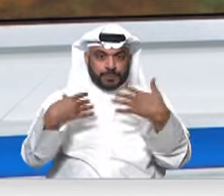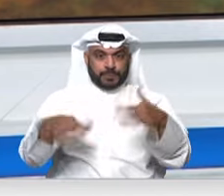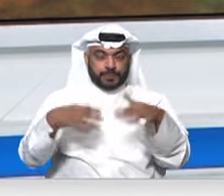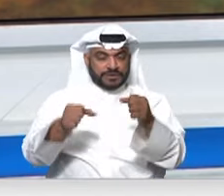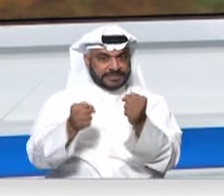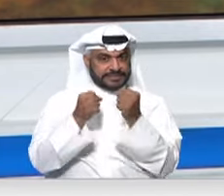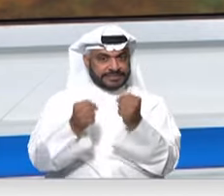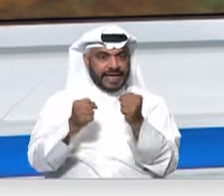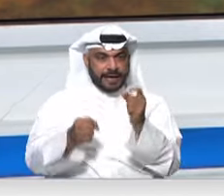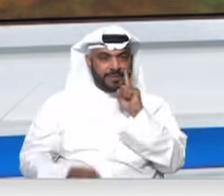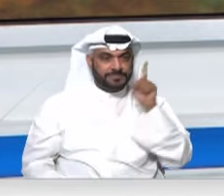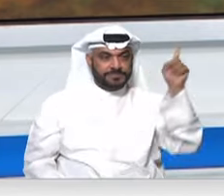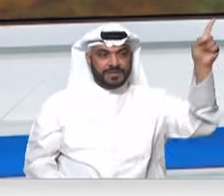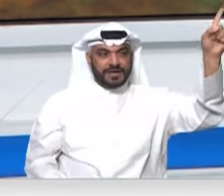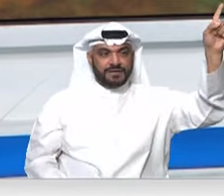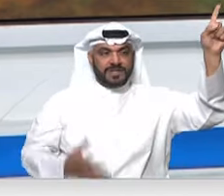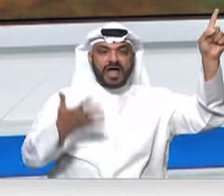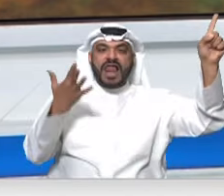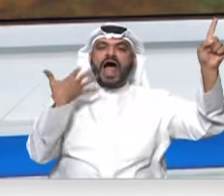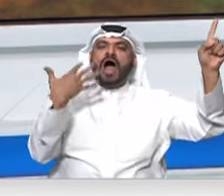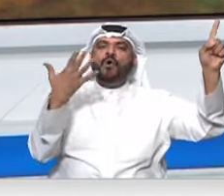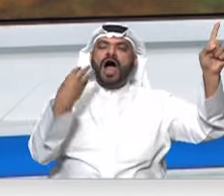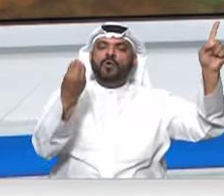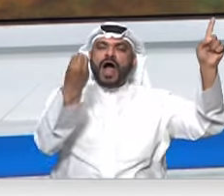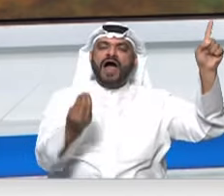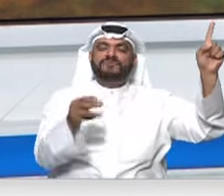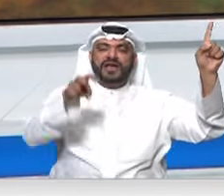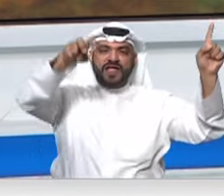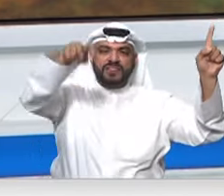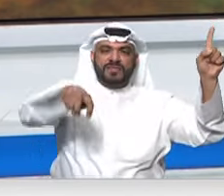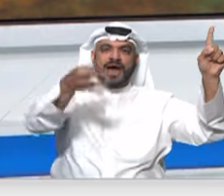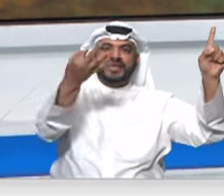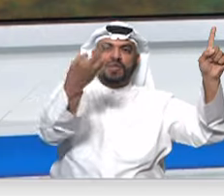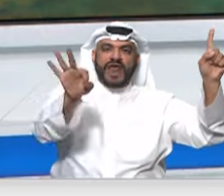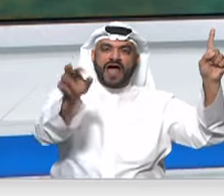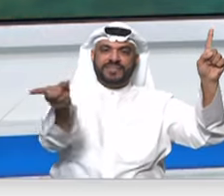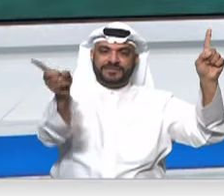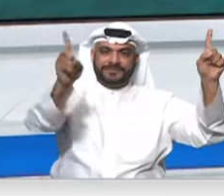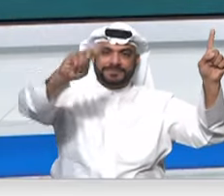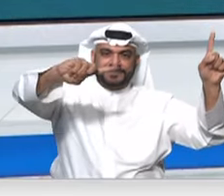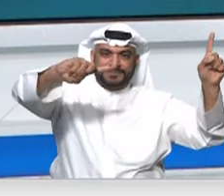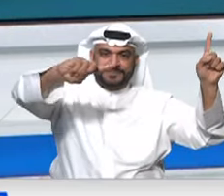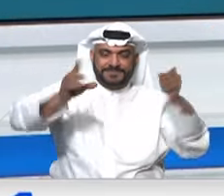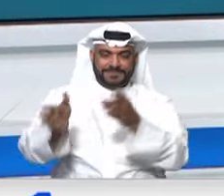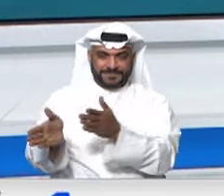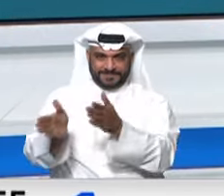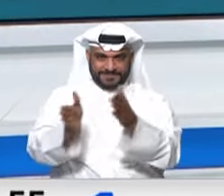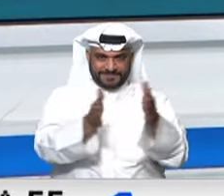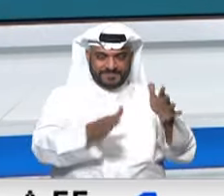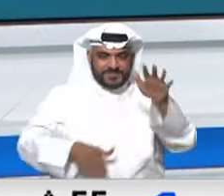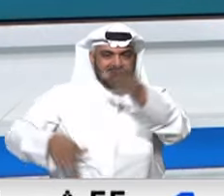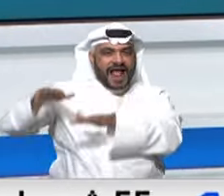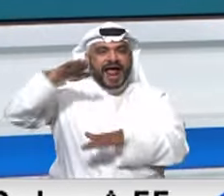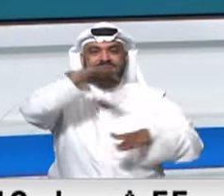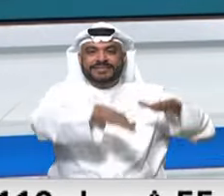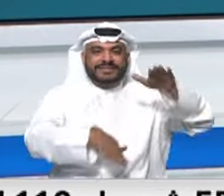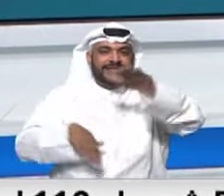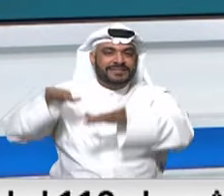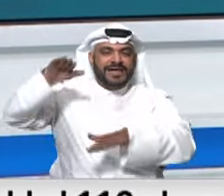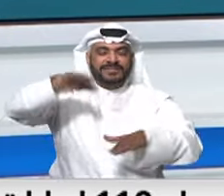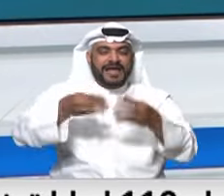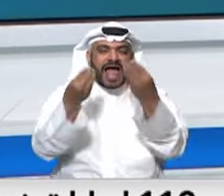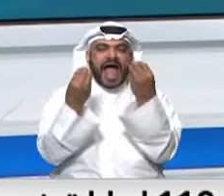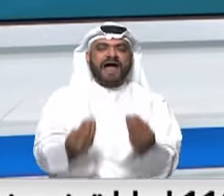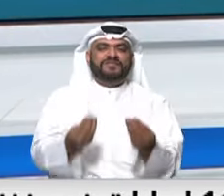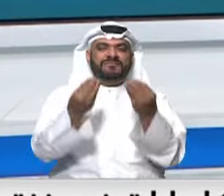الغربية خفيفة إلى معتدلة السرعة من 10 إلى 38 كيلومتر في الساعة. أما بالنسبة للأجواء البحرية أعزائي المشاهدين،